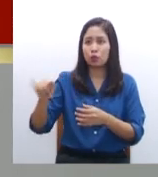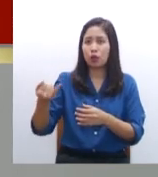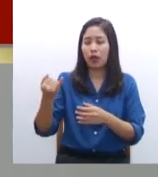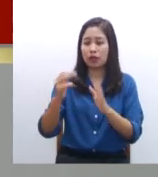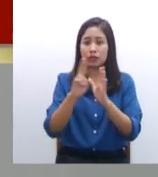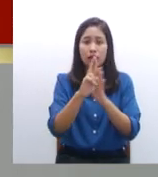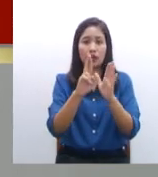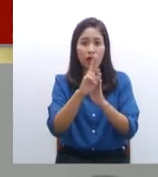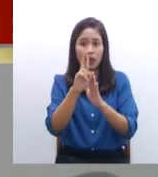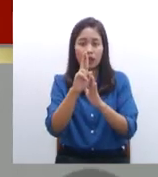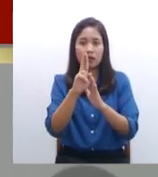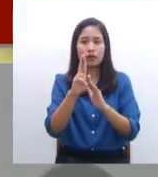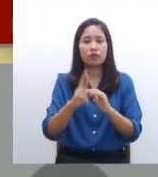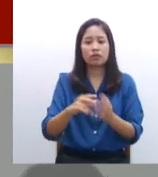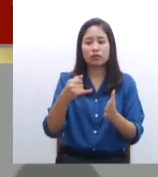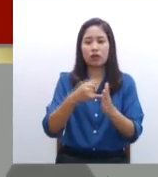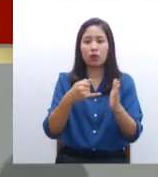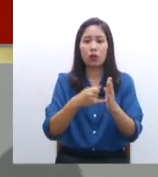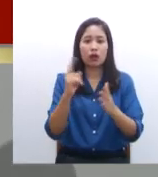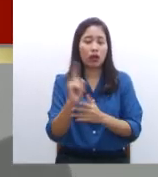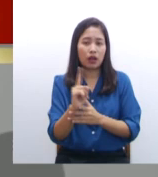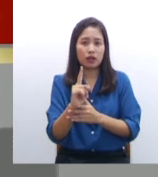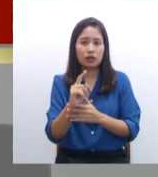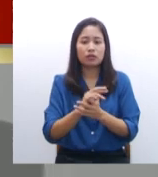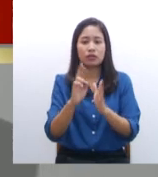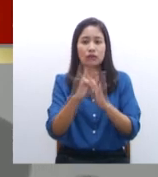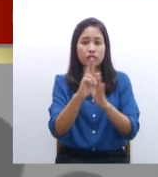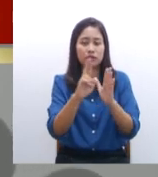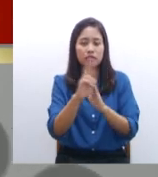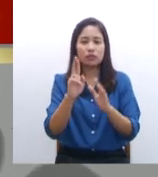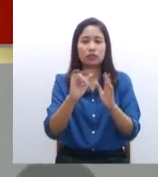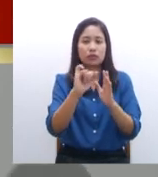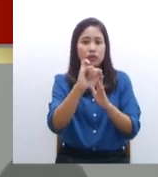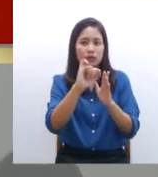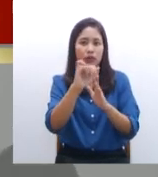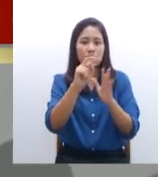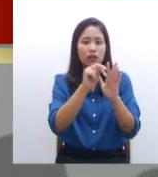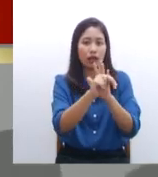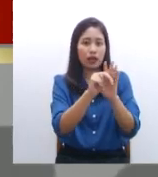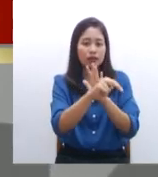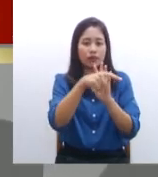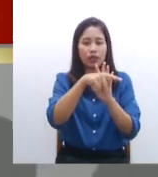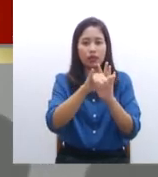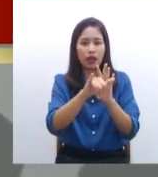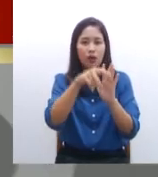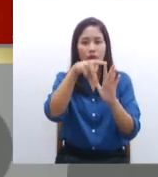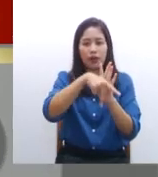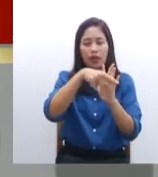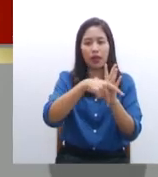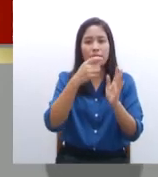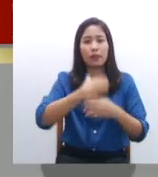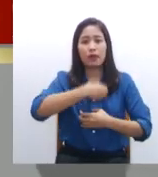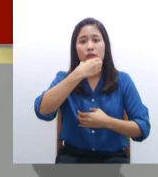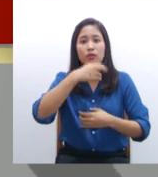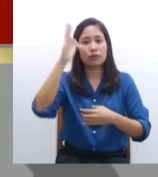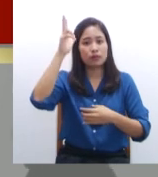รายจังหวัดพื้นที่บริการประกอบไปด้วยเชียงรายเชียงใหม่น่านพะเยาแพร่แม่ฮ่องสอนลำป